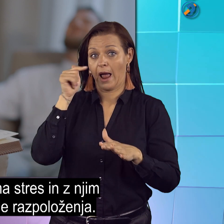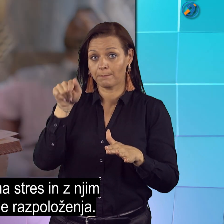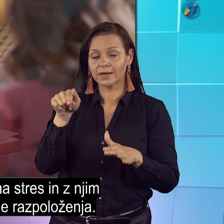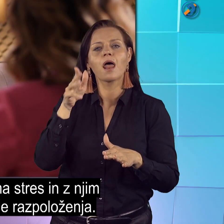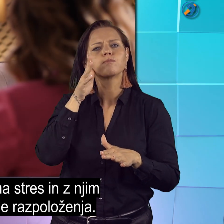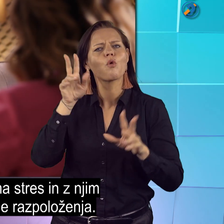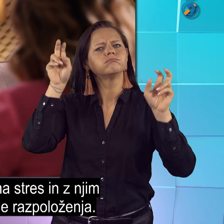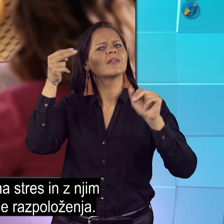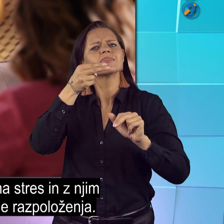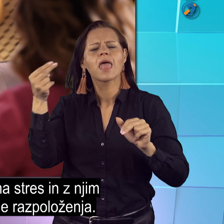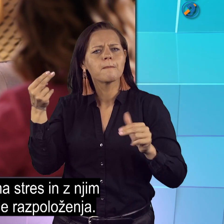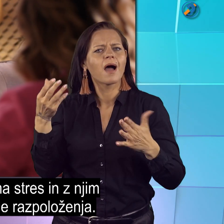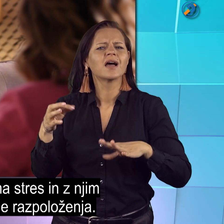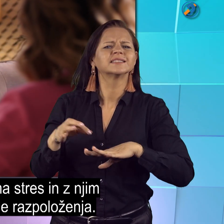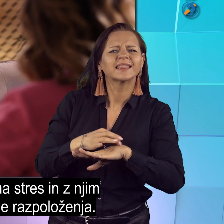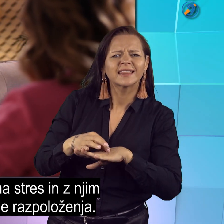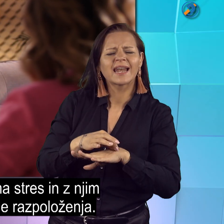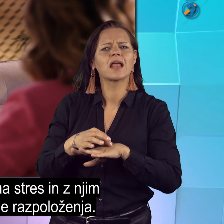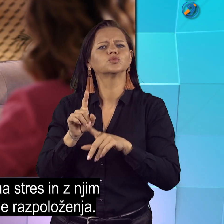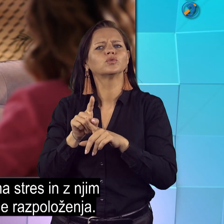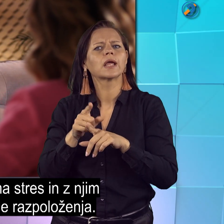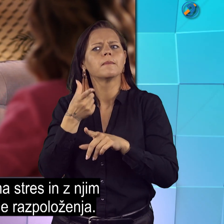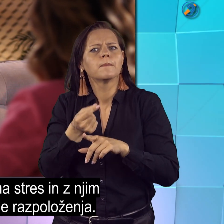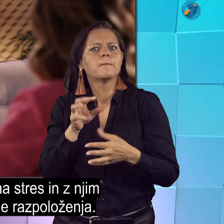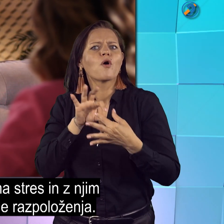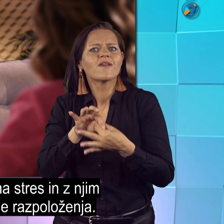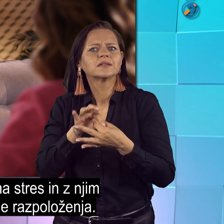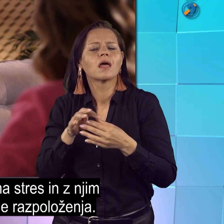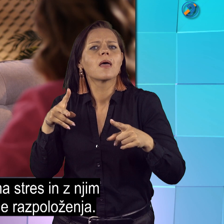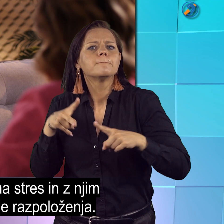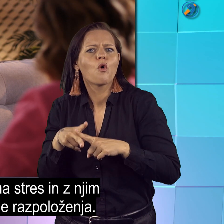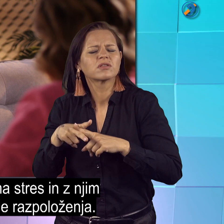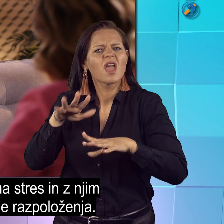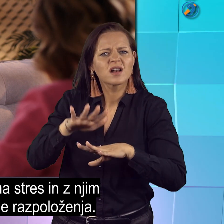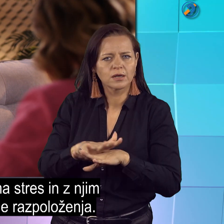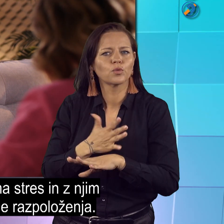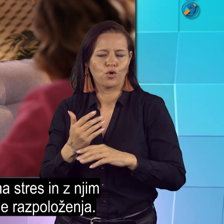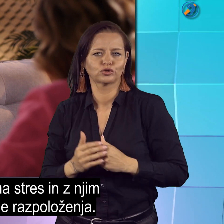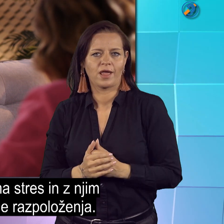17. aprila bo tema stres in z njim povezane motnje razpoloženja.